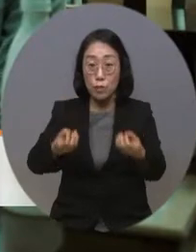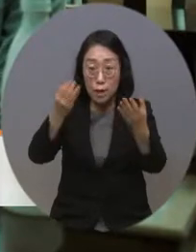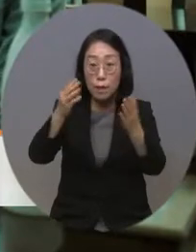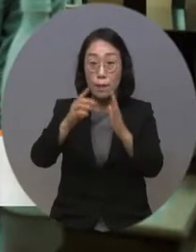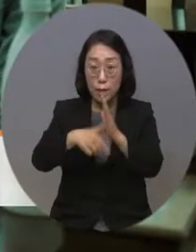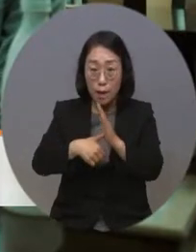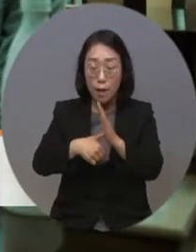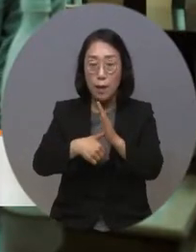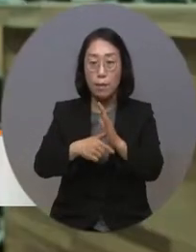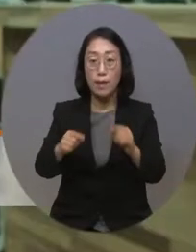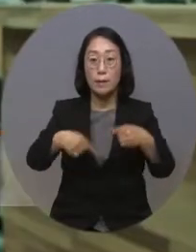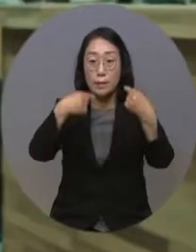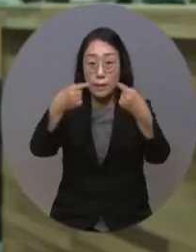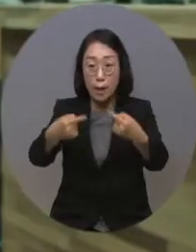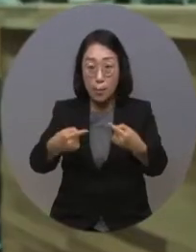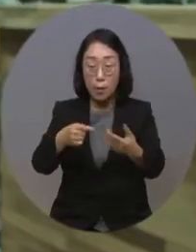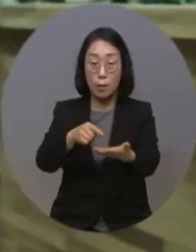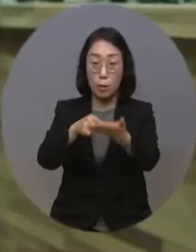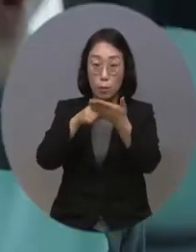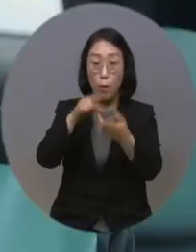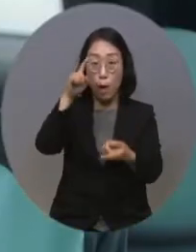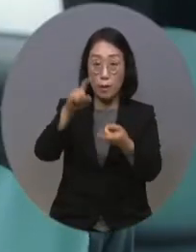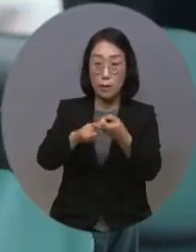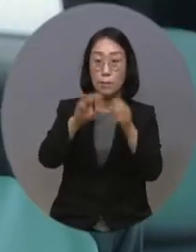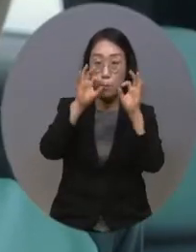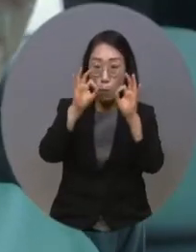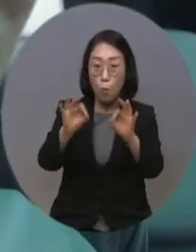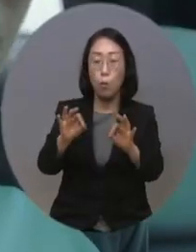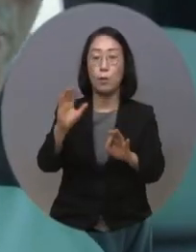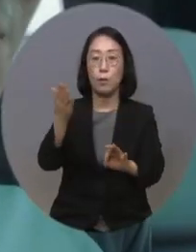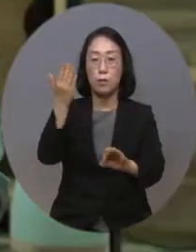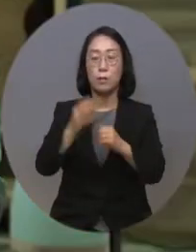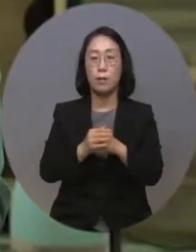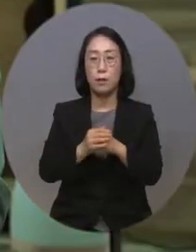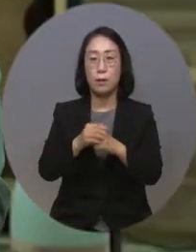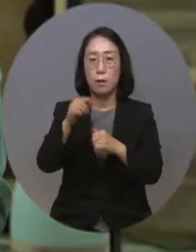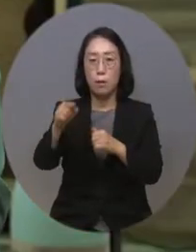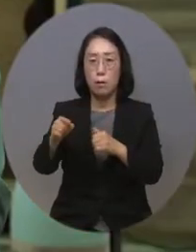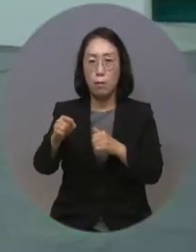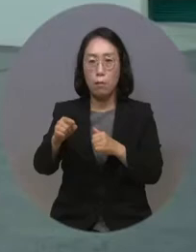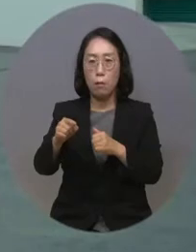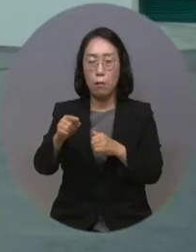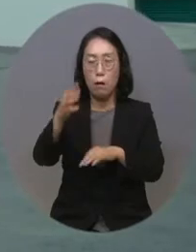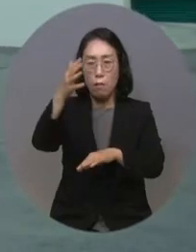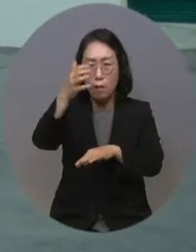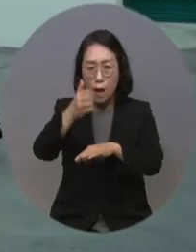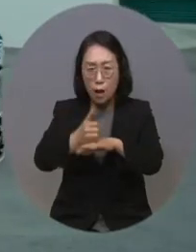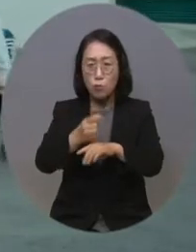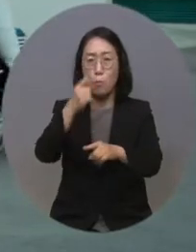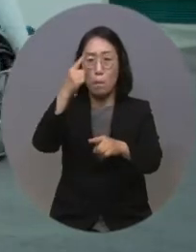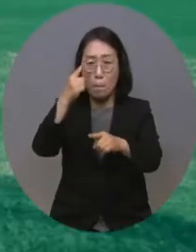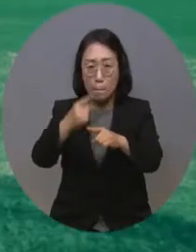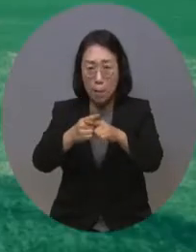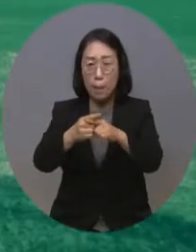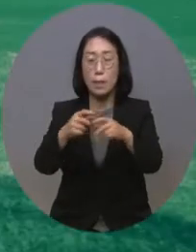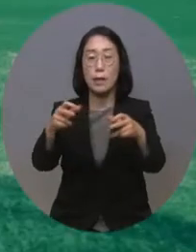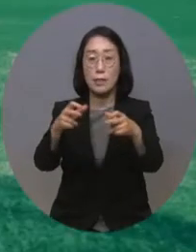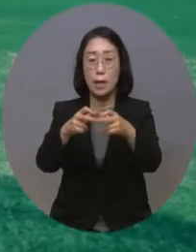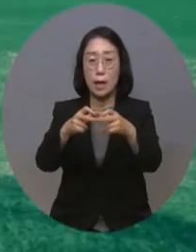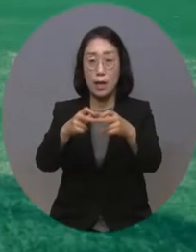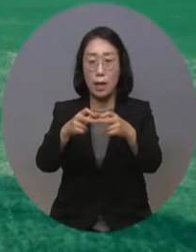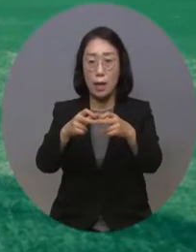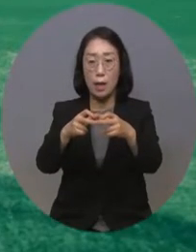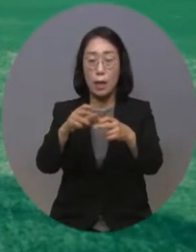초청돼 많은 이들의 주목을 받았습니다. 영화는 사고로 후천적 장애인이 된 청년 재기의 이야기를